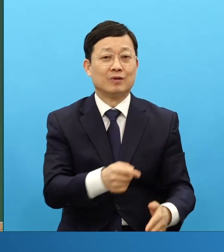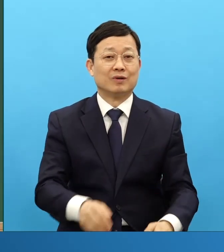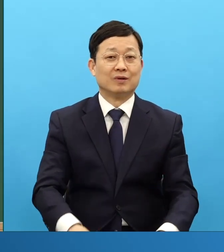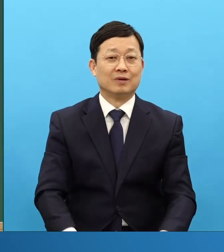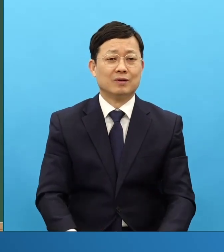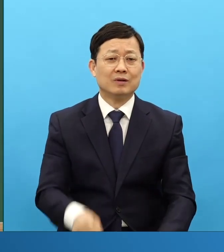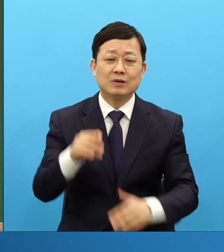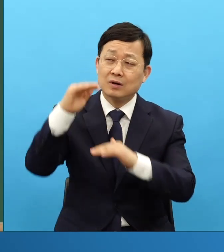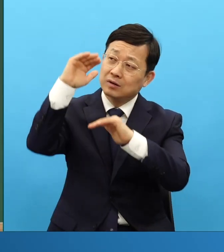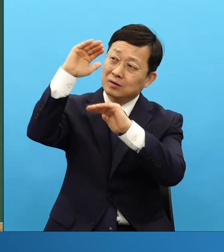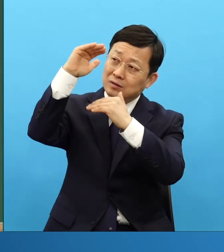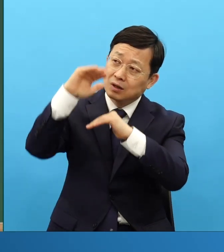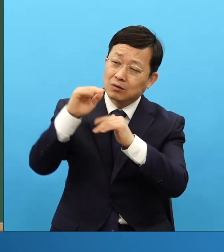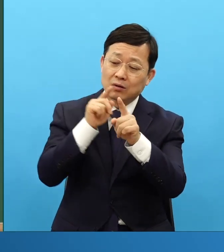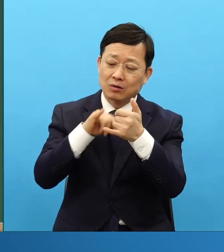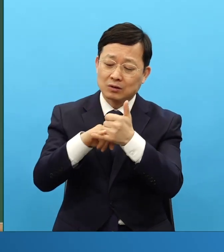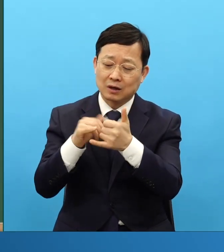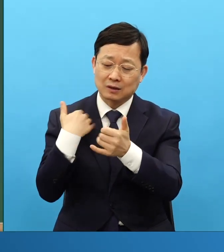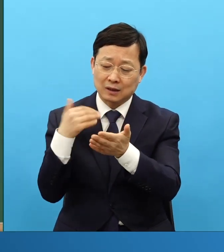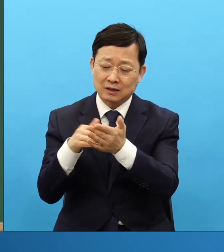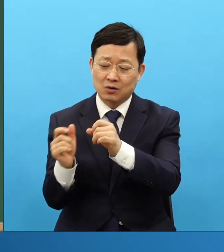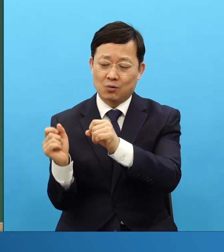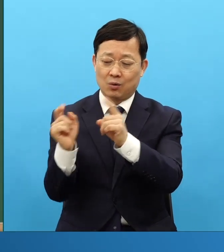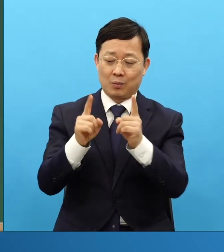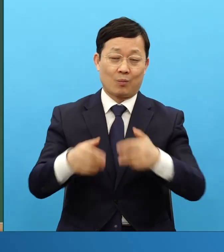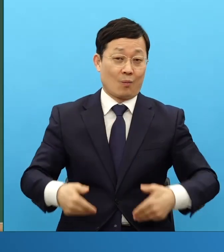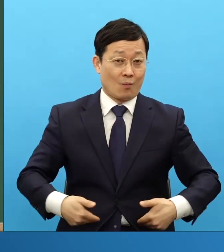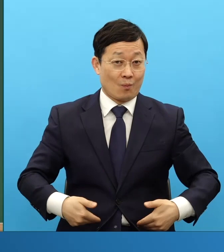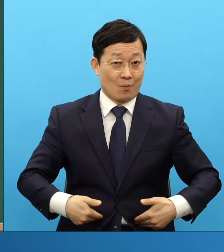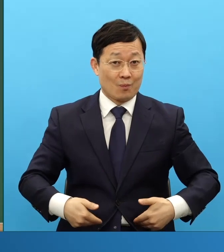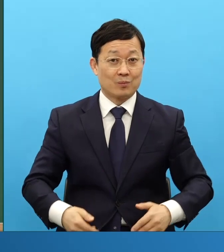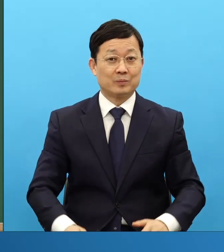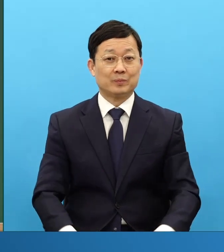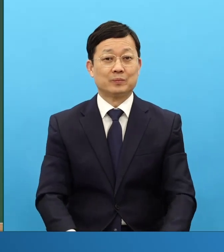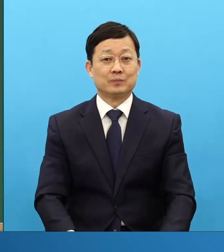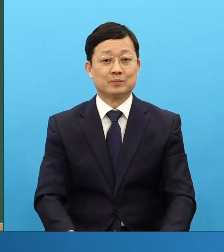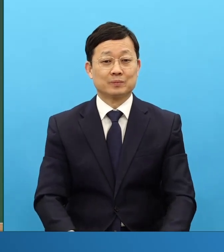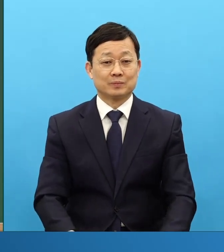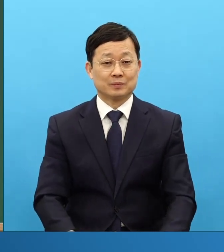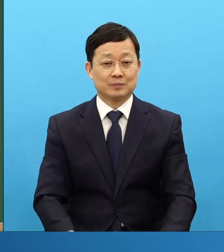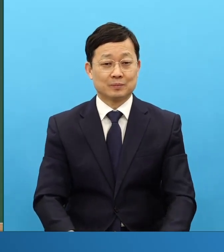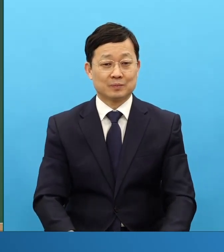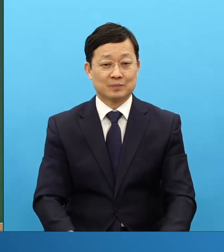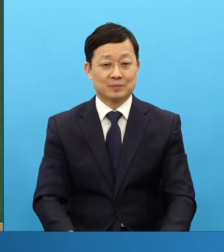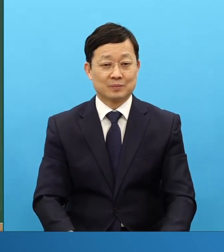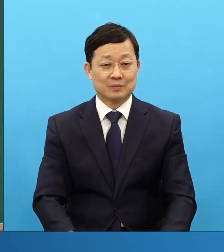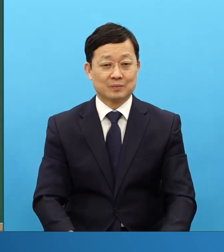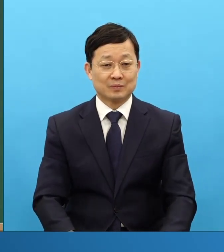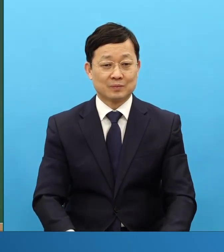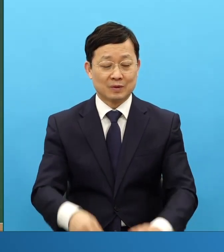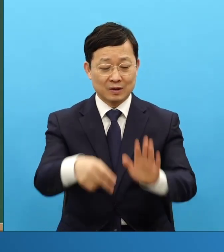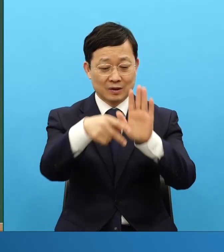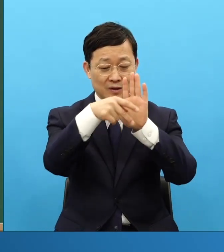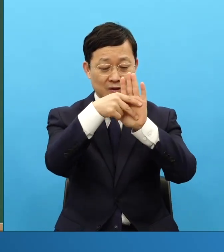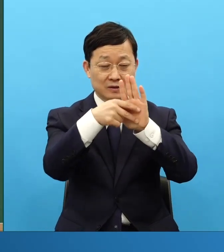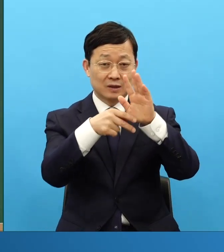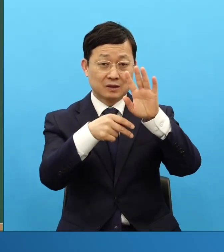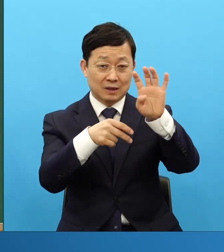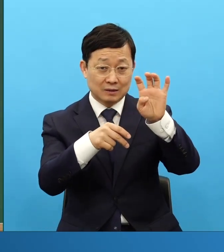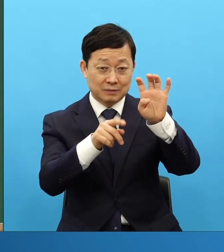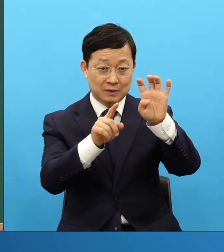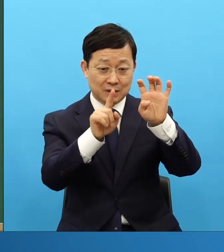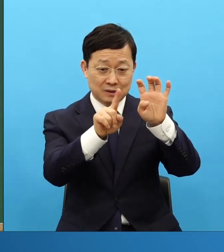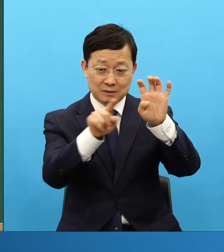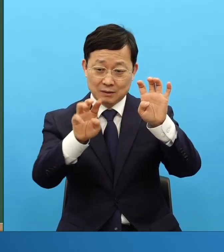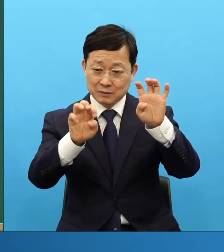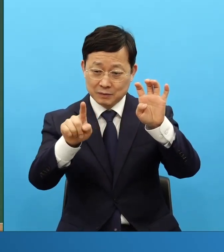회복을 해야 되는 겁니다. That you must restore these things. 말씀의 능력이 뭐냐? What is the power of the word? 그걸 40장에 설명했고요. That's